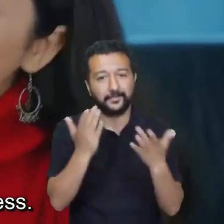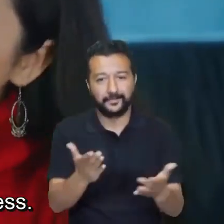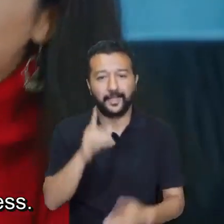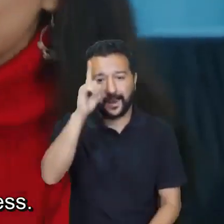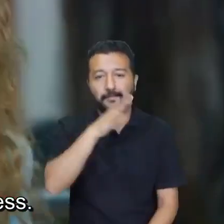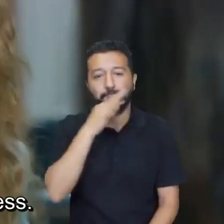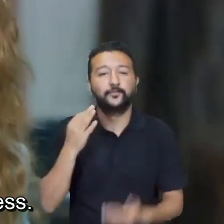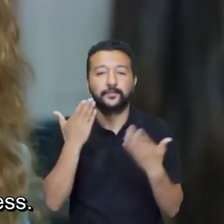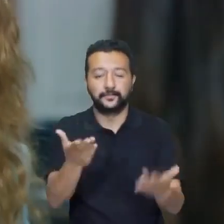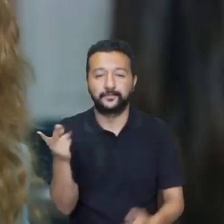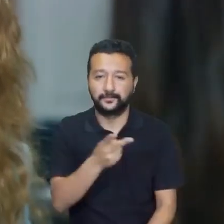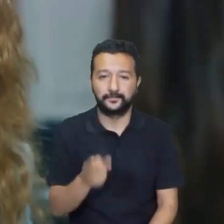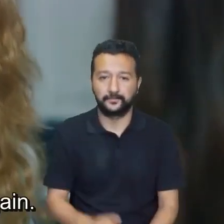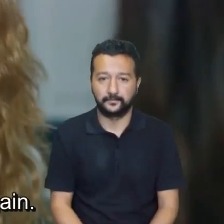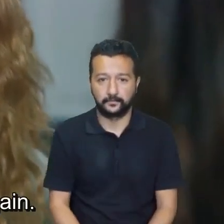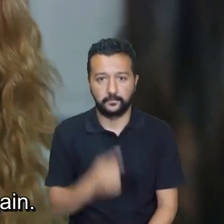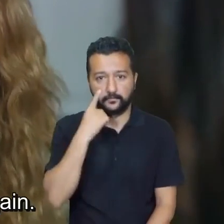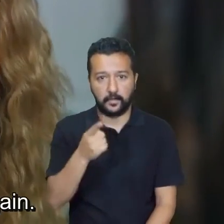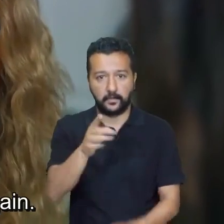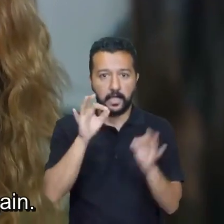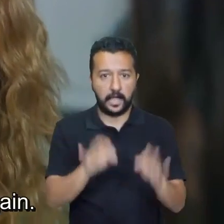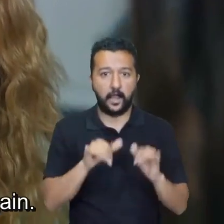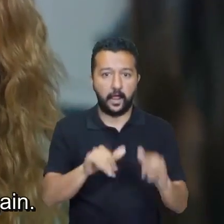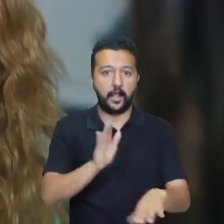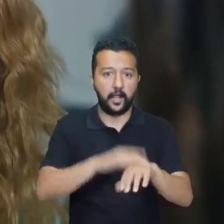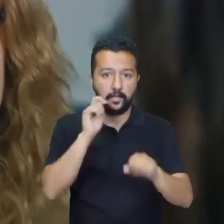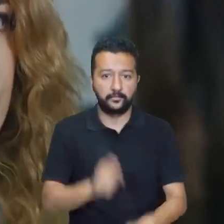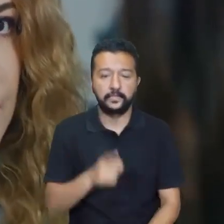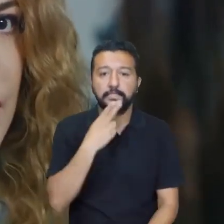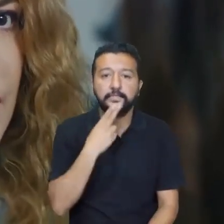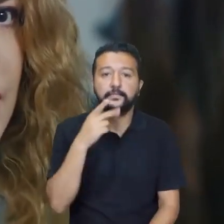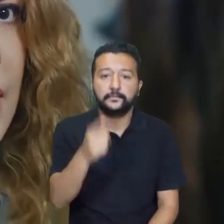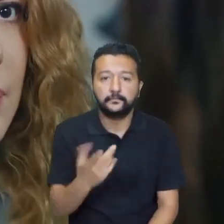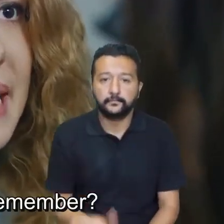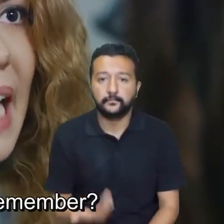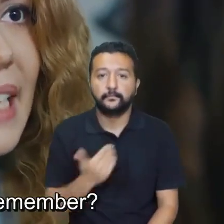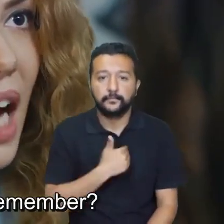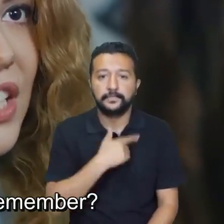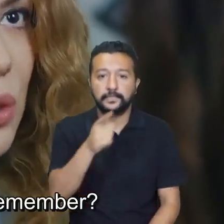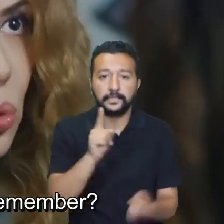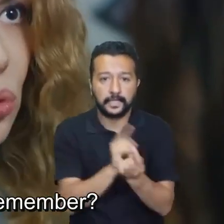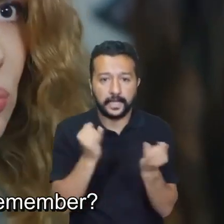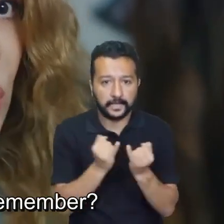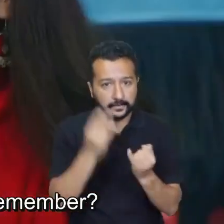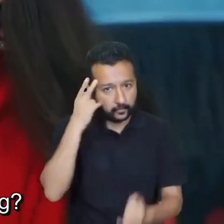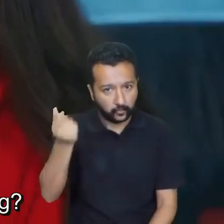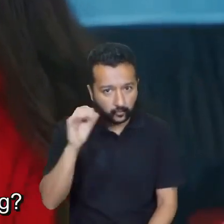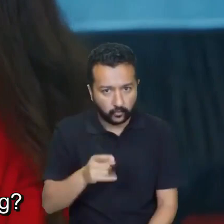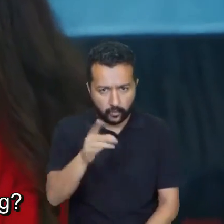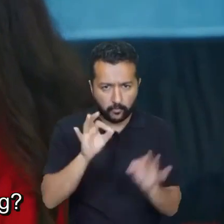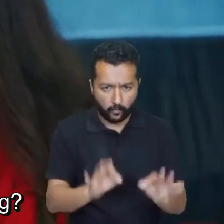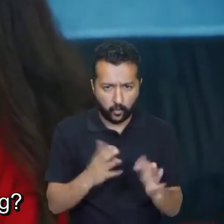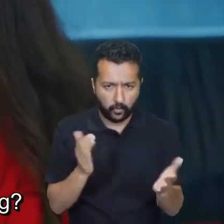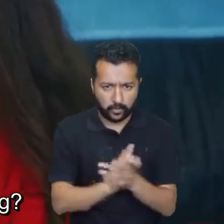ederim. Allah mesut etsin. Bak ya, yine aynısını yaptı. Kızım, biz seninle kardeşiz, unuttun mu? Böyle